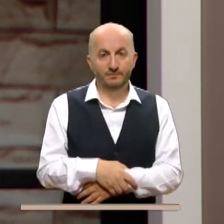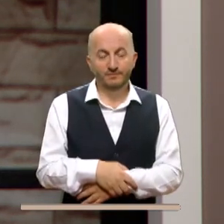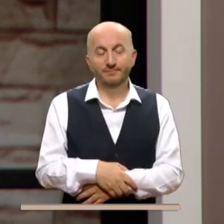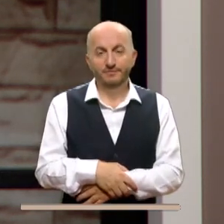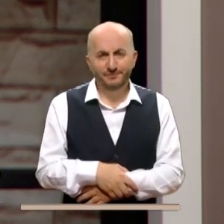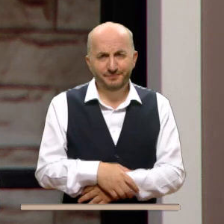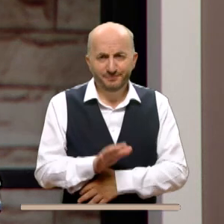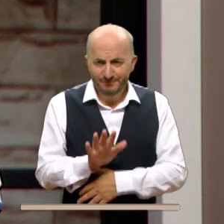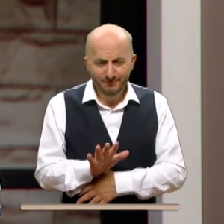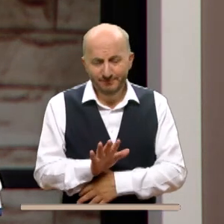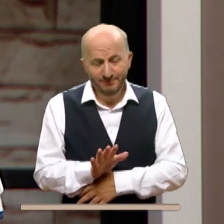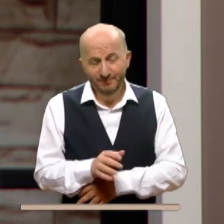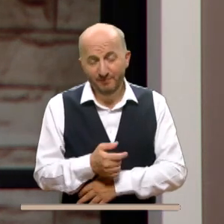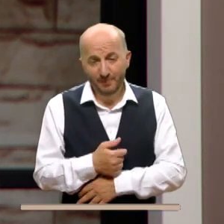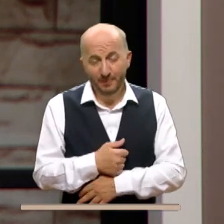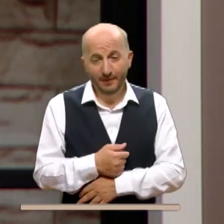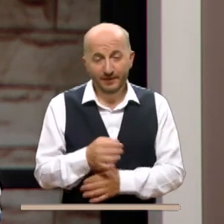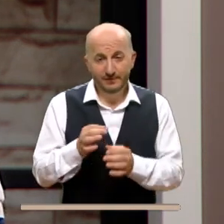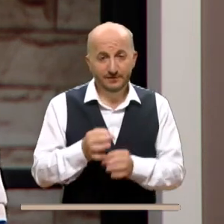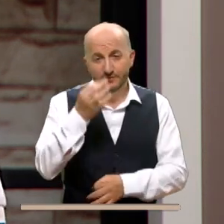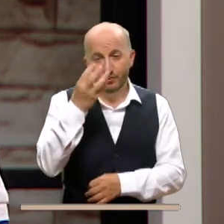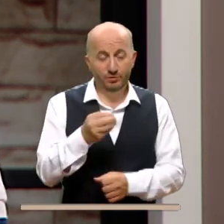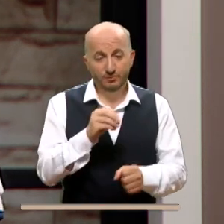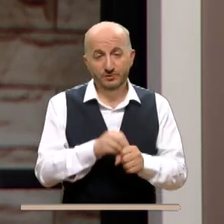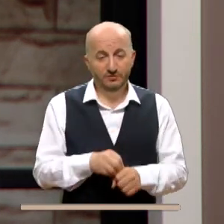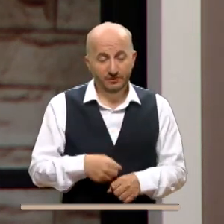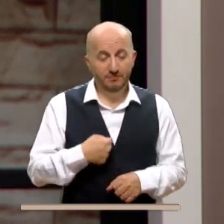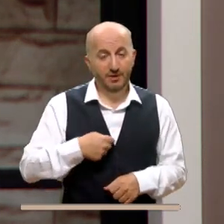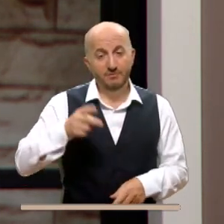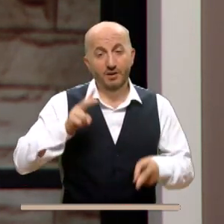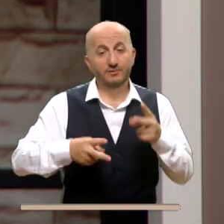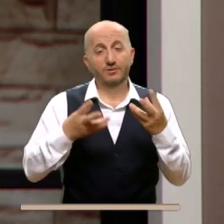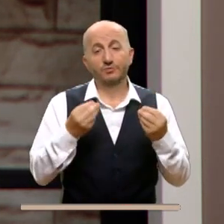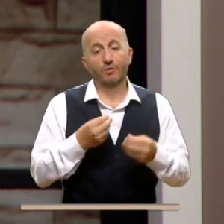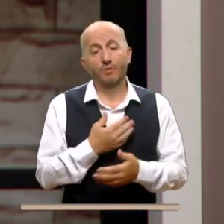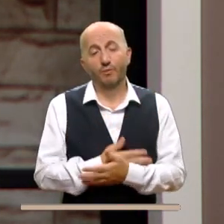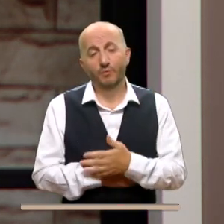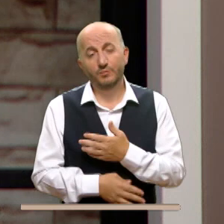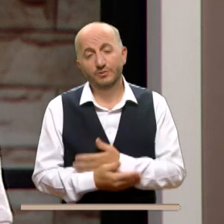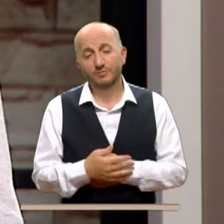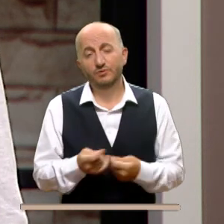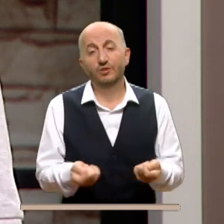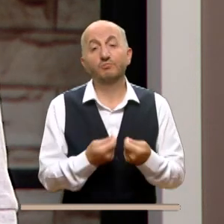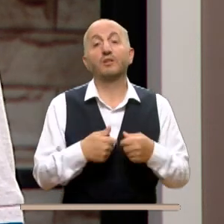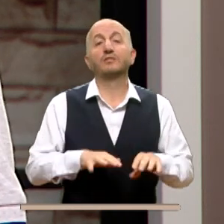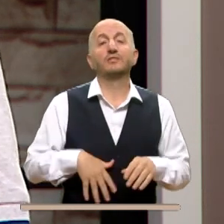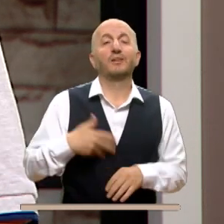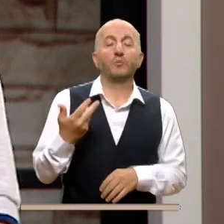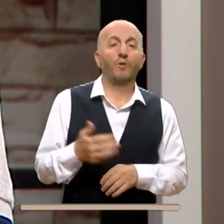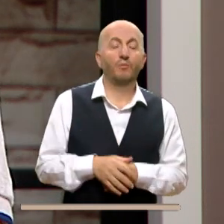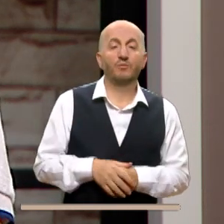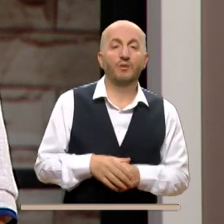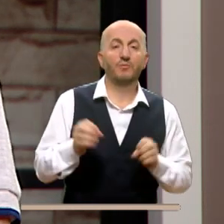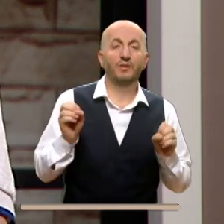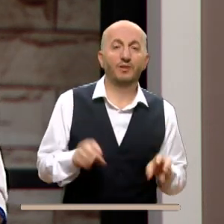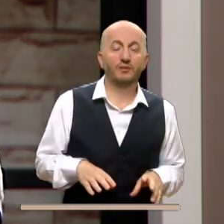Ondan sonra ama ben tabii insan olduğumuz için ben bazen çok bunalıyordum. Yani hani ders çalışmak istemiyorum. O zaman